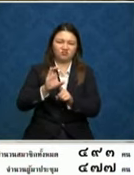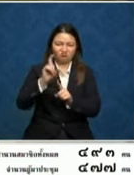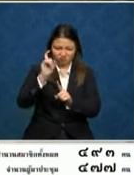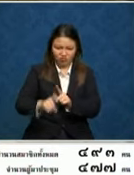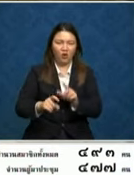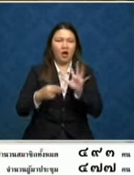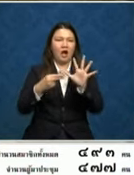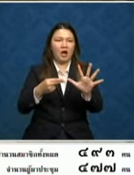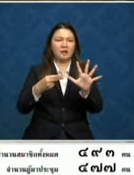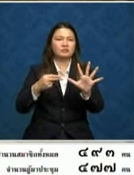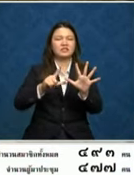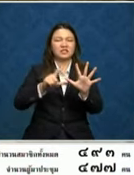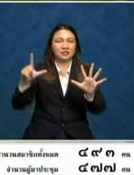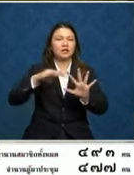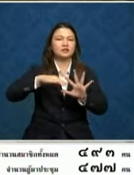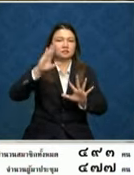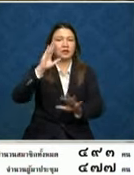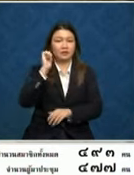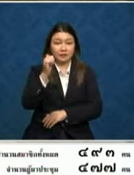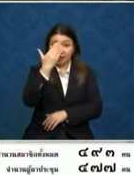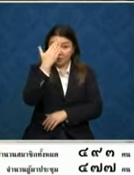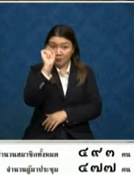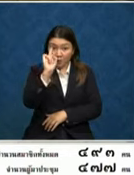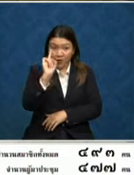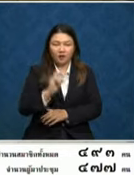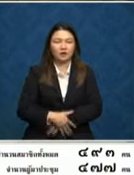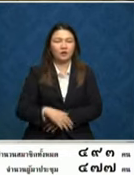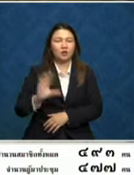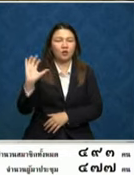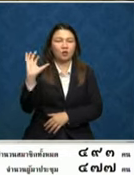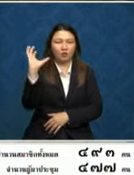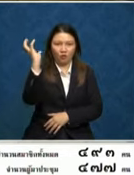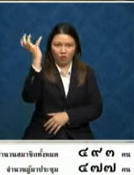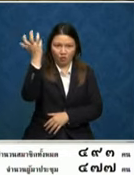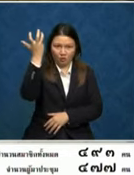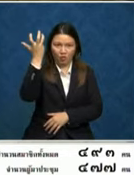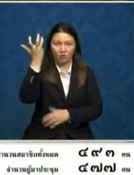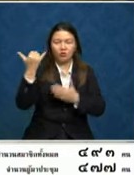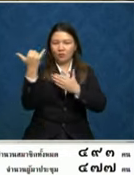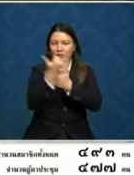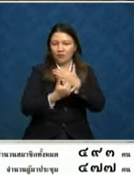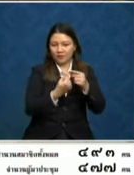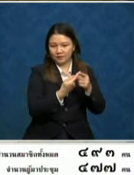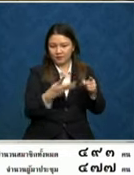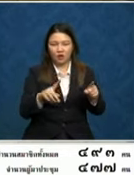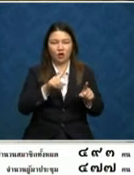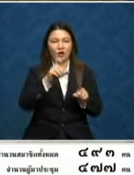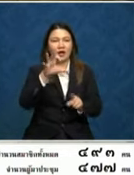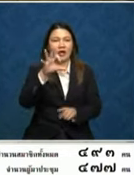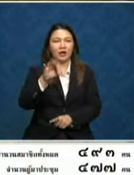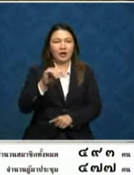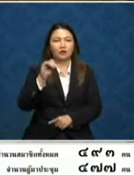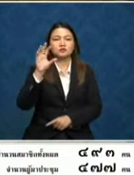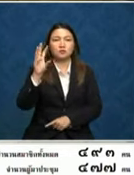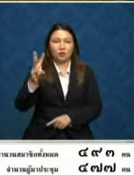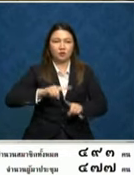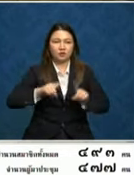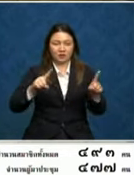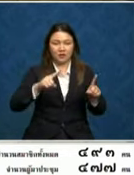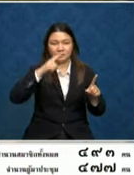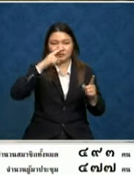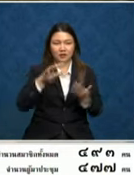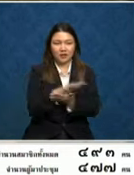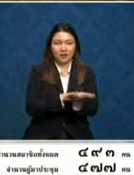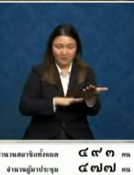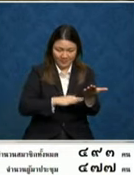ครับในโลกนี้มีประเทศทั้งหมด196ประเทศแต่เรามีสถานทูต